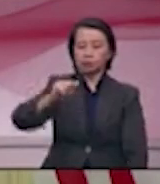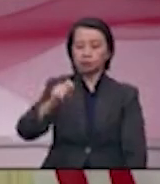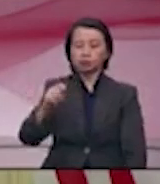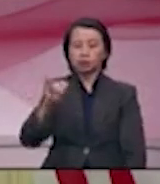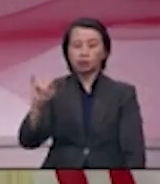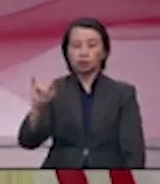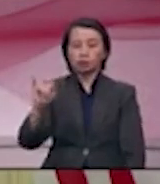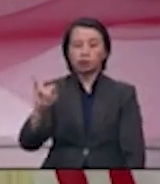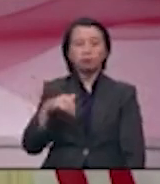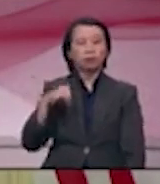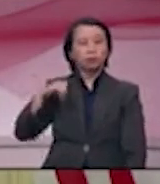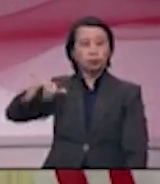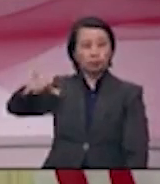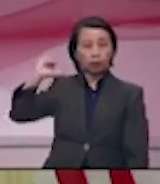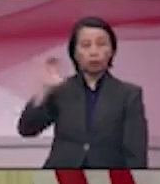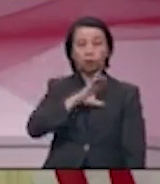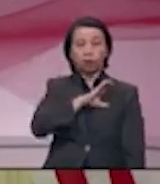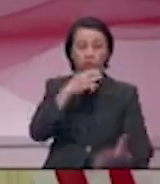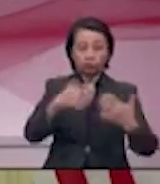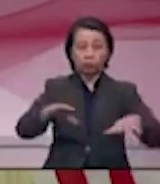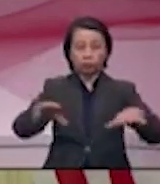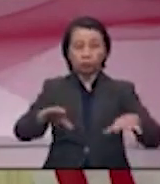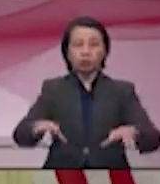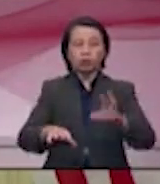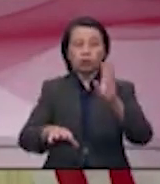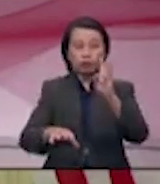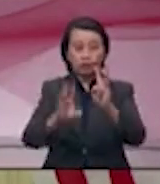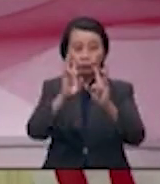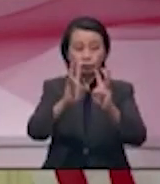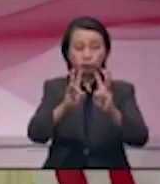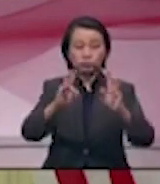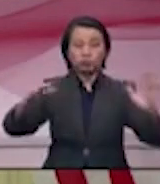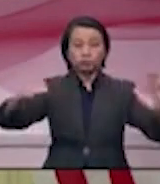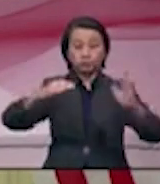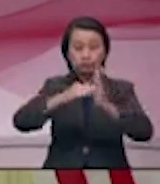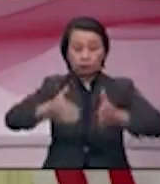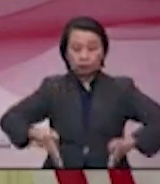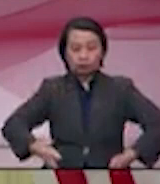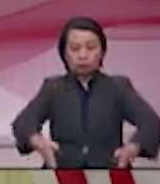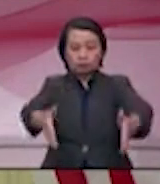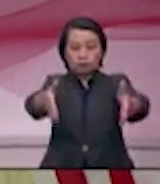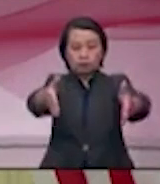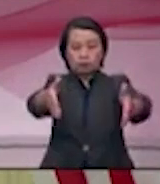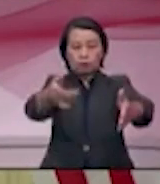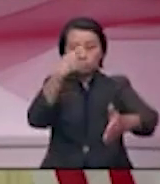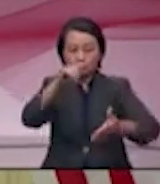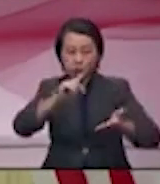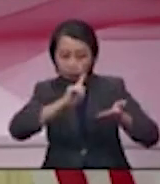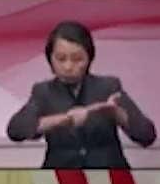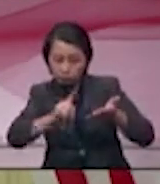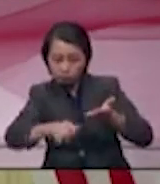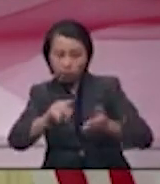PDRM telah membuat 67 sekatan jalan raya ops benteng dan memeriksa